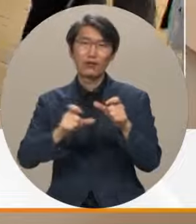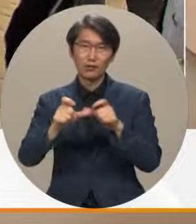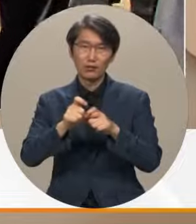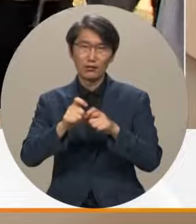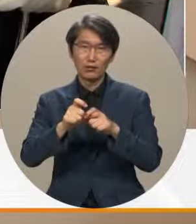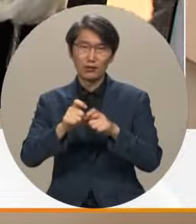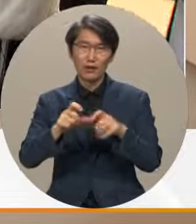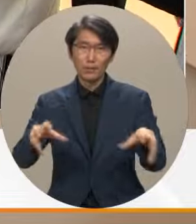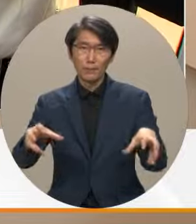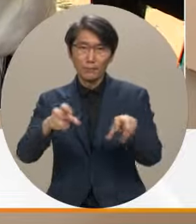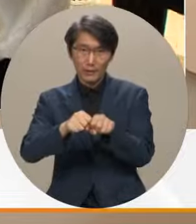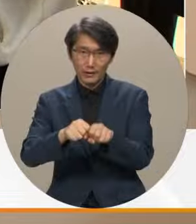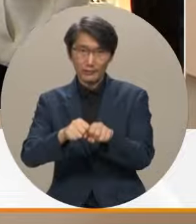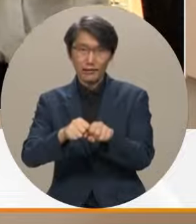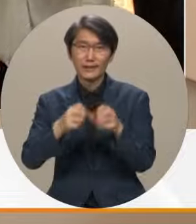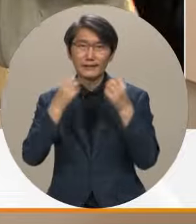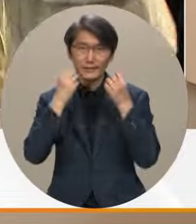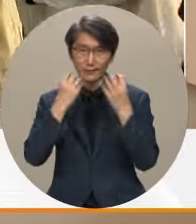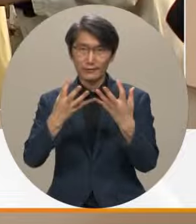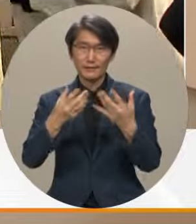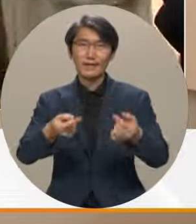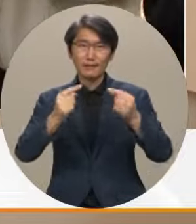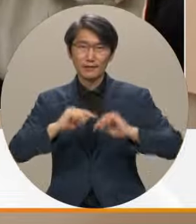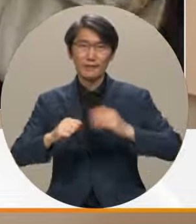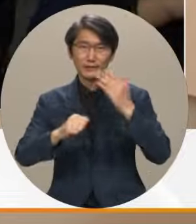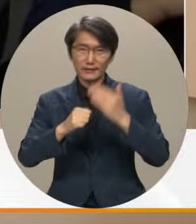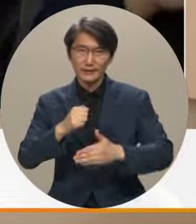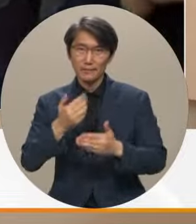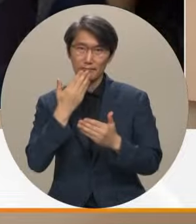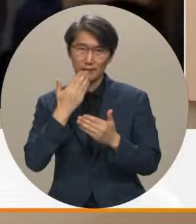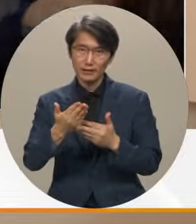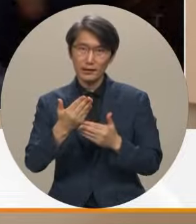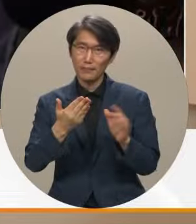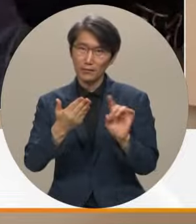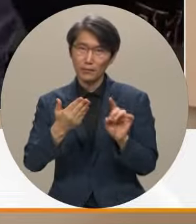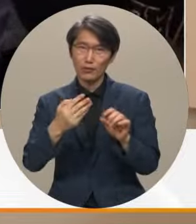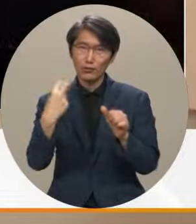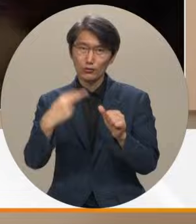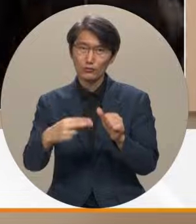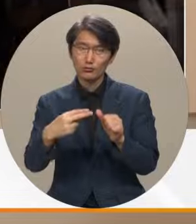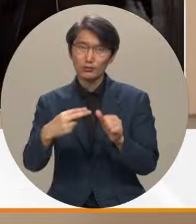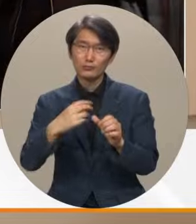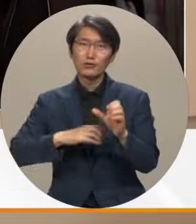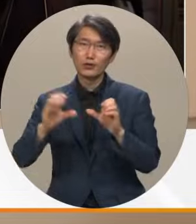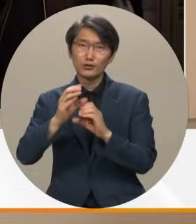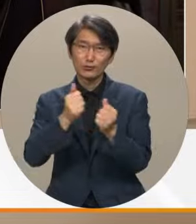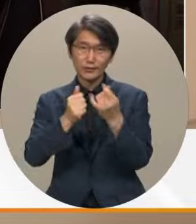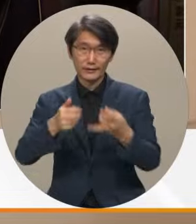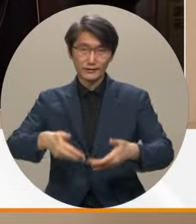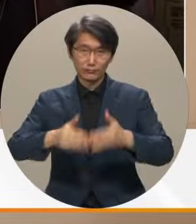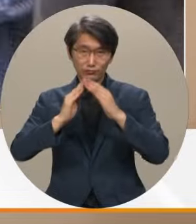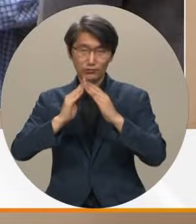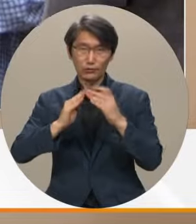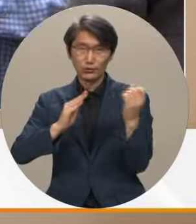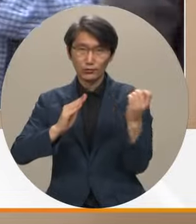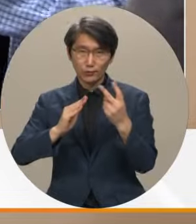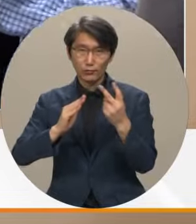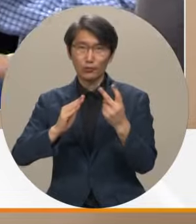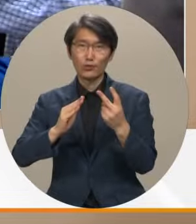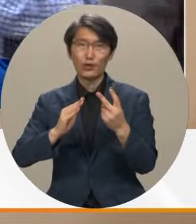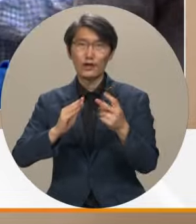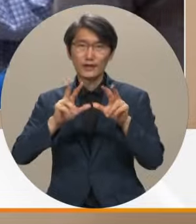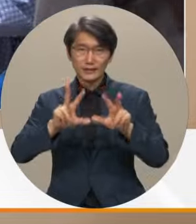해서 새롭게 시민 참여가 좀 더 가능한 서울 교육 플러스 위원회를 구성하고 또